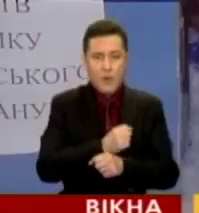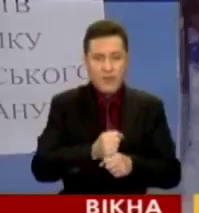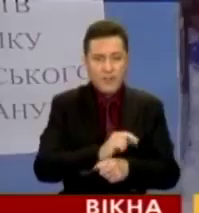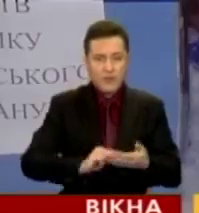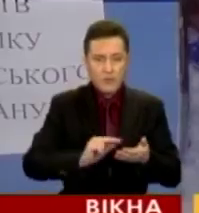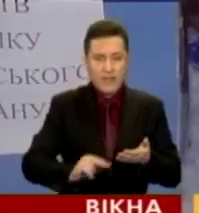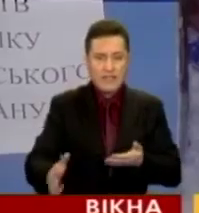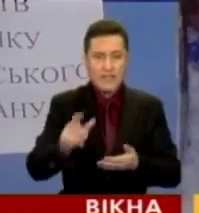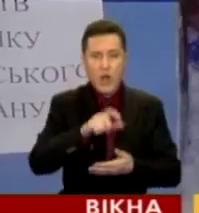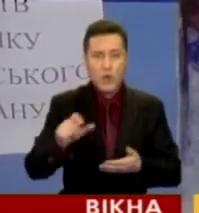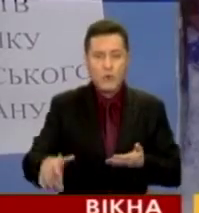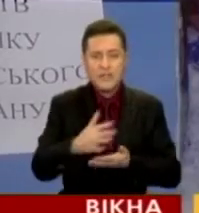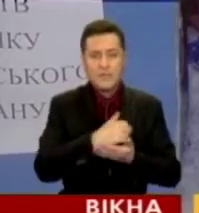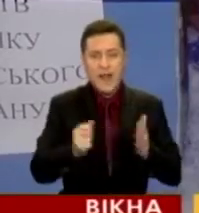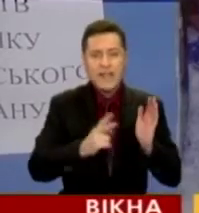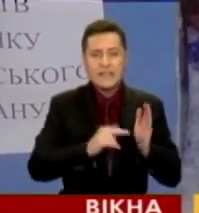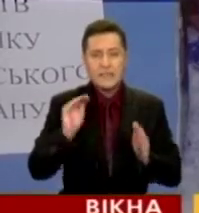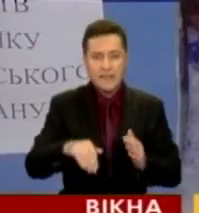гривень.